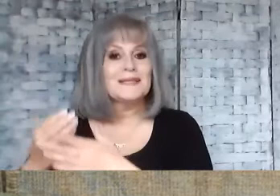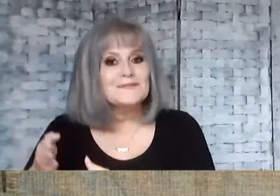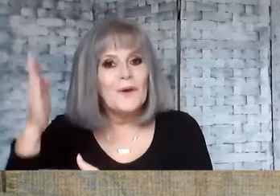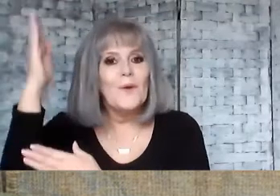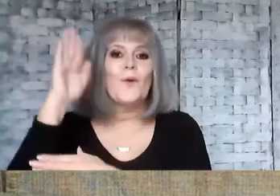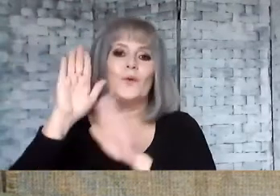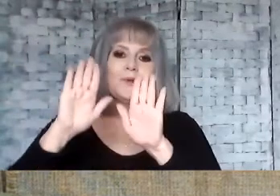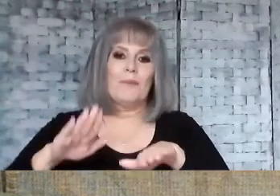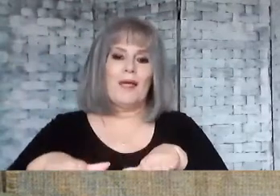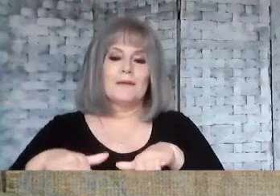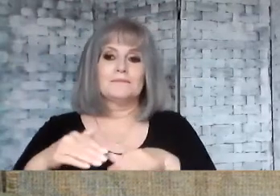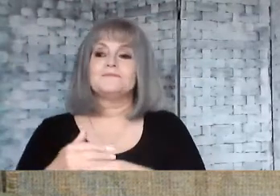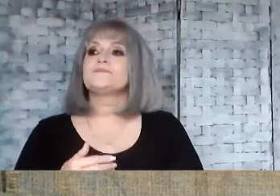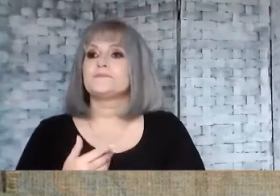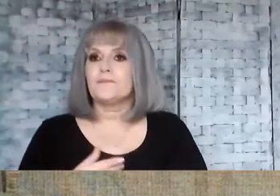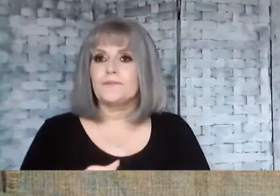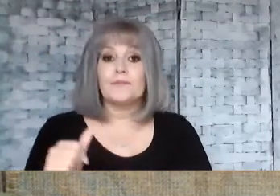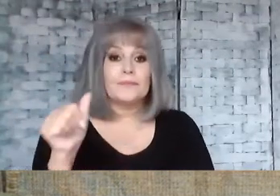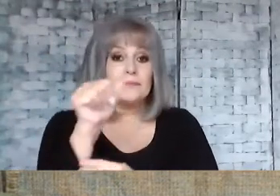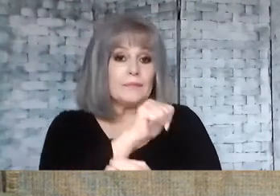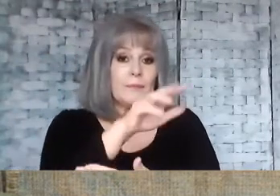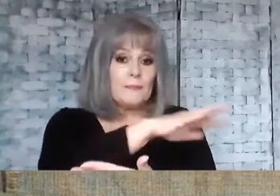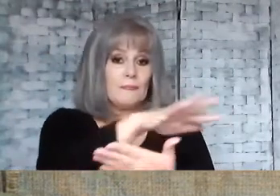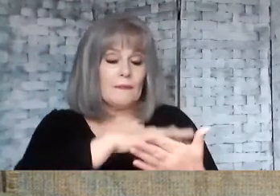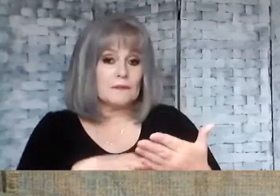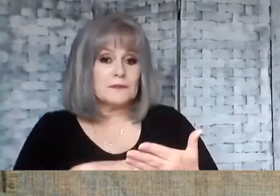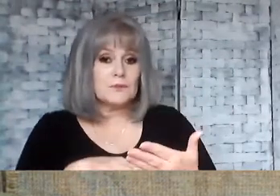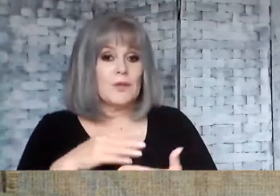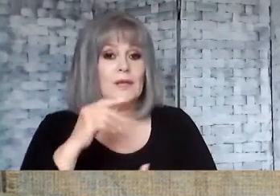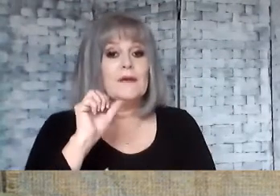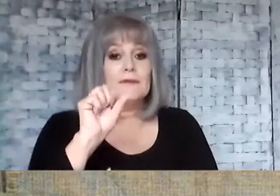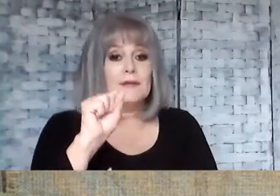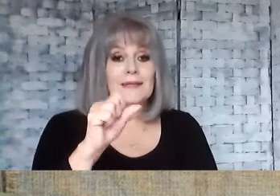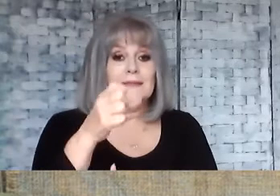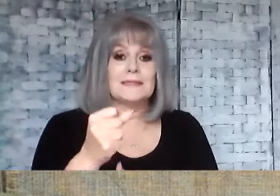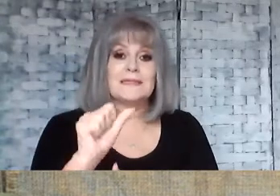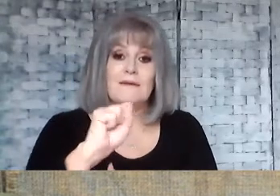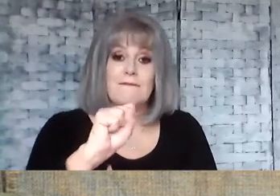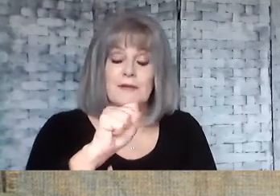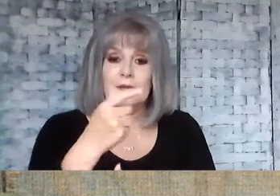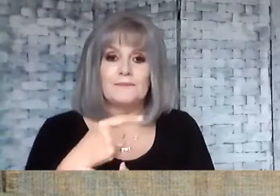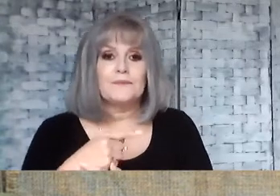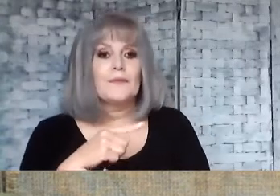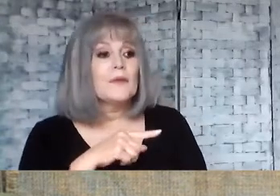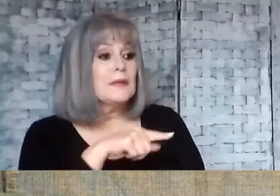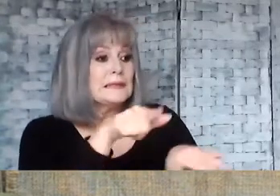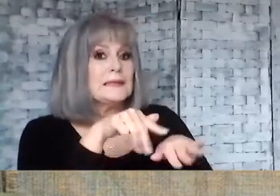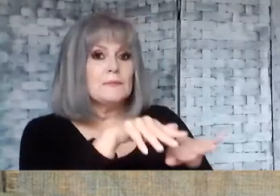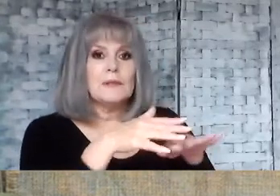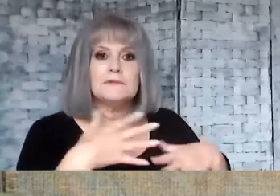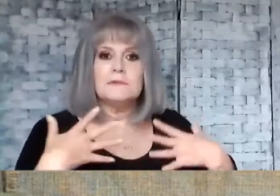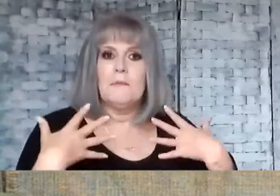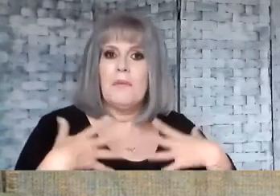woon. En wat gebeurt toe Ananias en Safira dood neerval? Daar kom, ons vertaling sê nou vrees, een